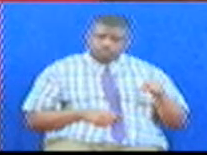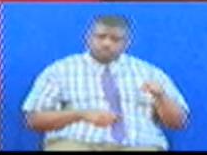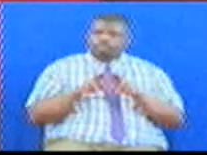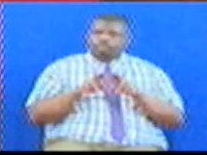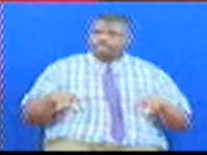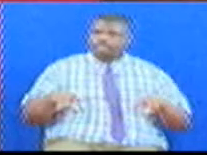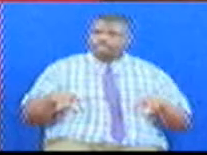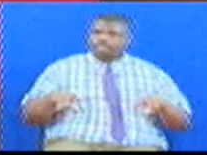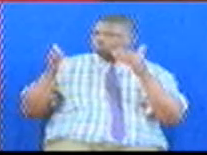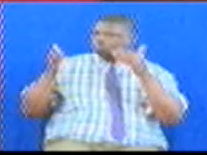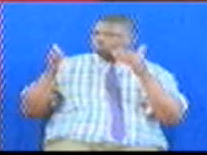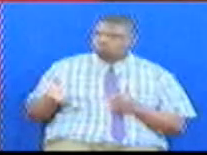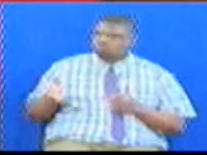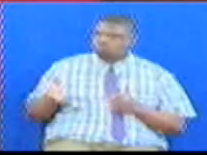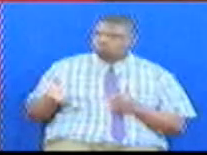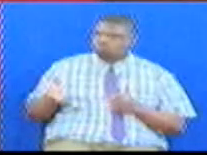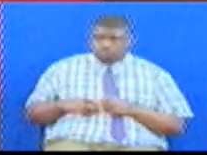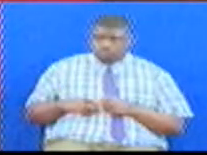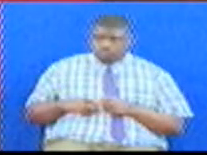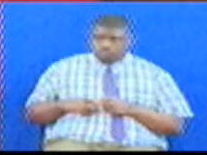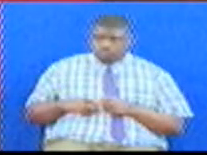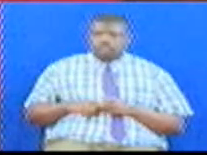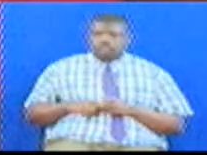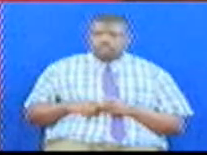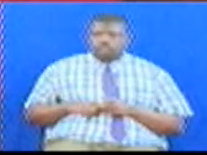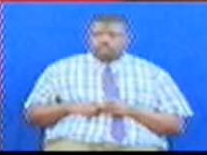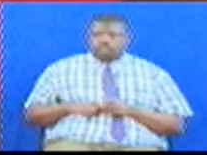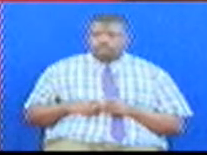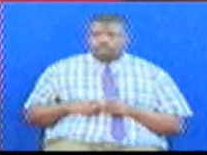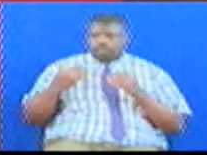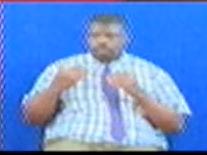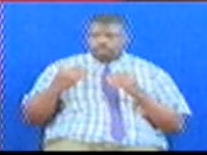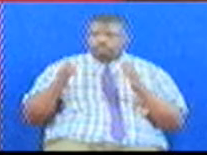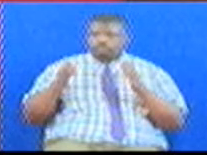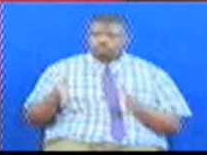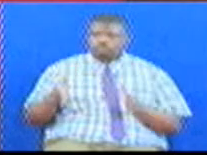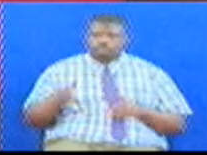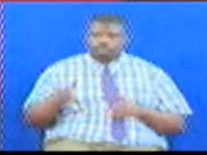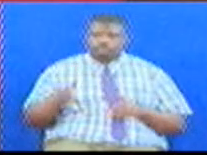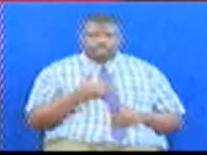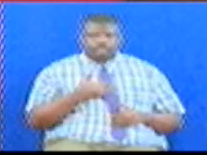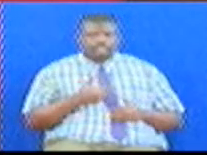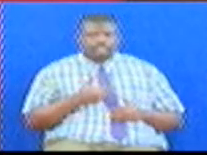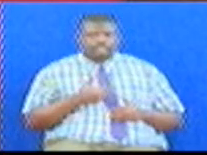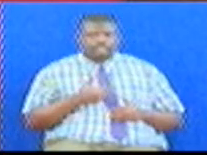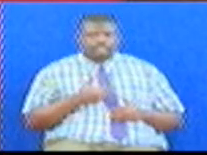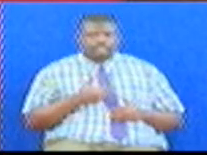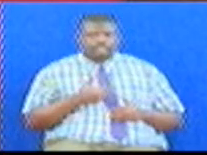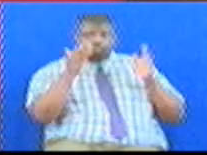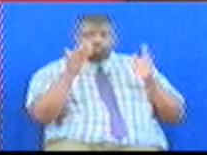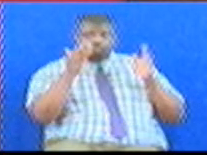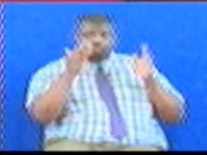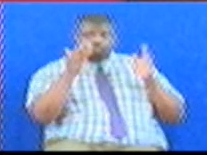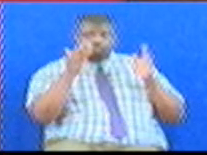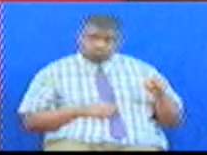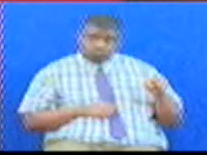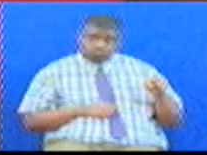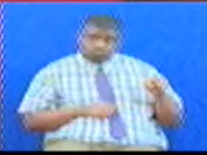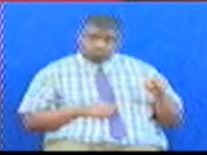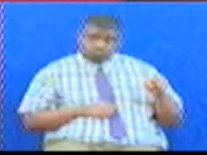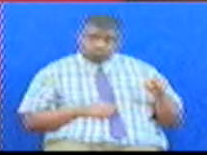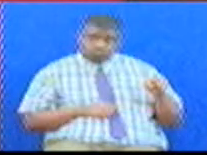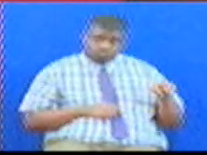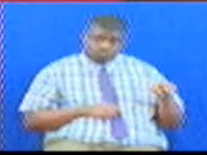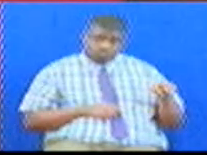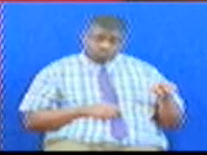kuu, alafu jaji wa mahakama kuu akamtaka jaji mkuu aapie in person. Jaji mkuu ni jaji wa